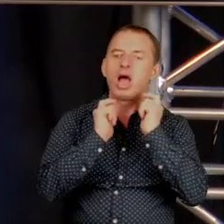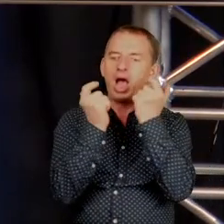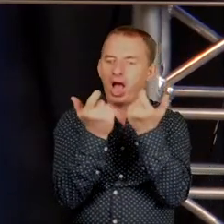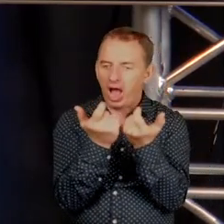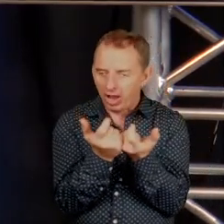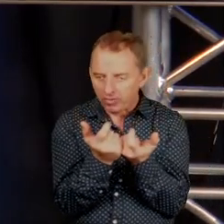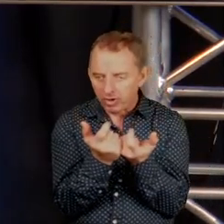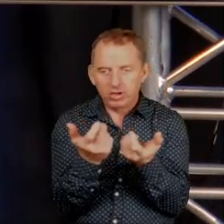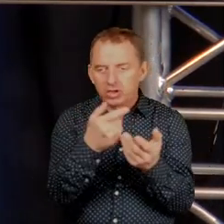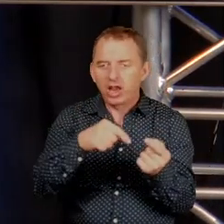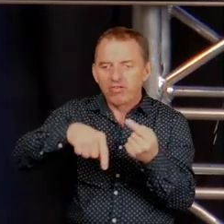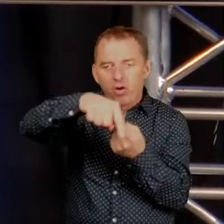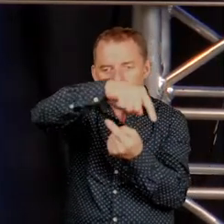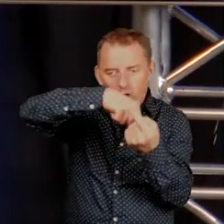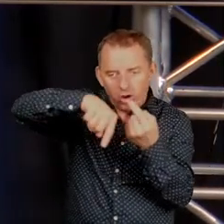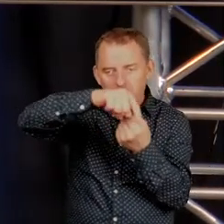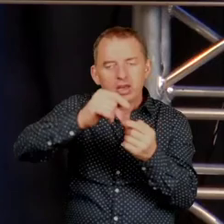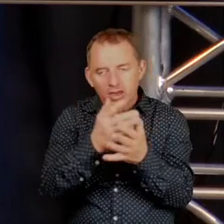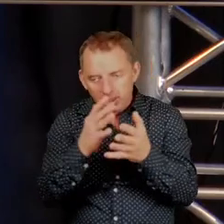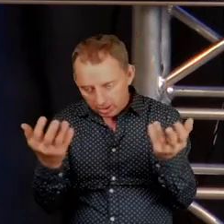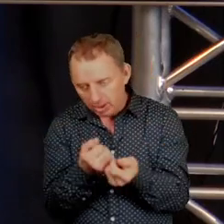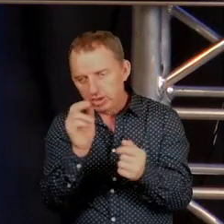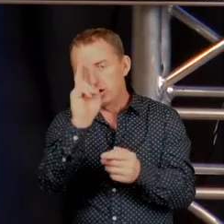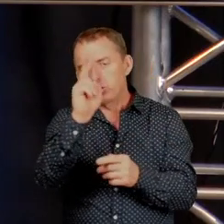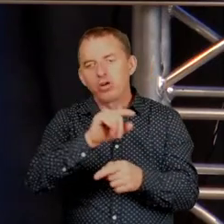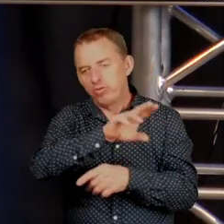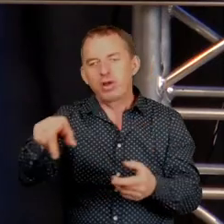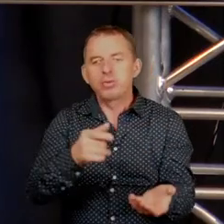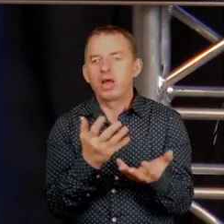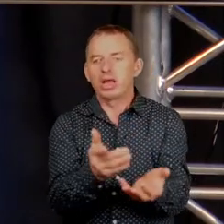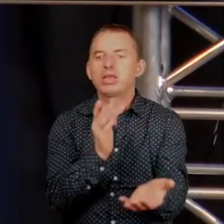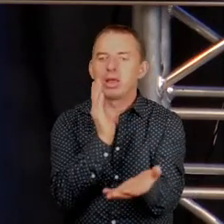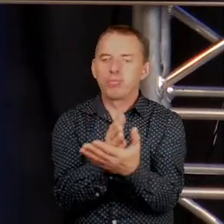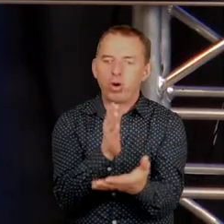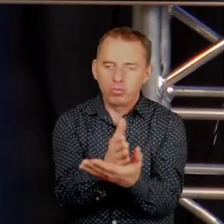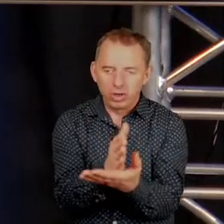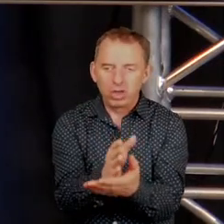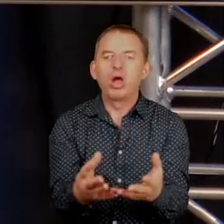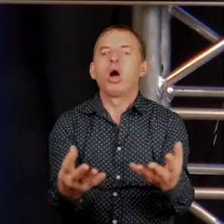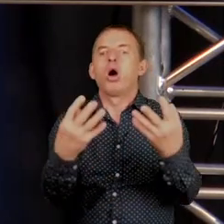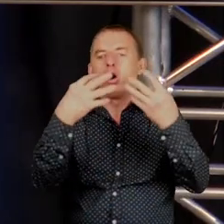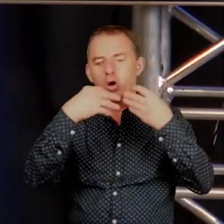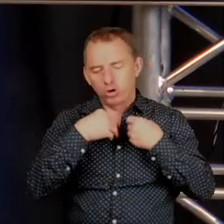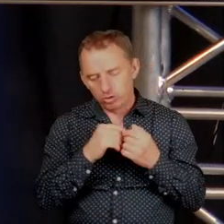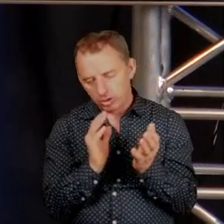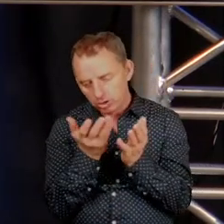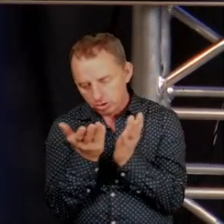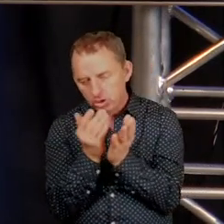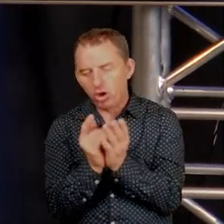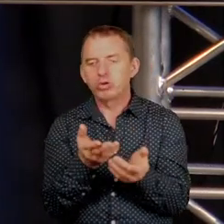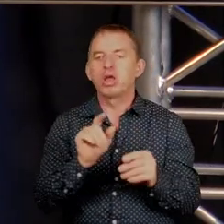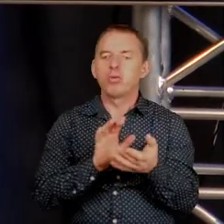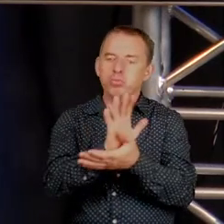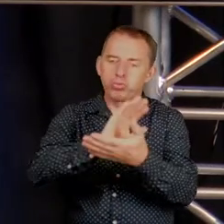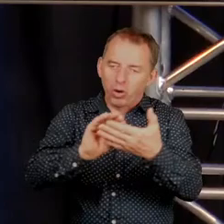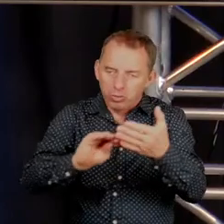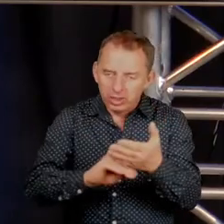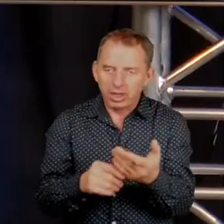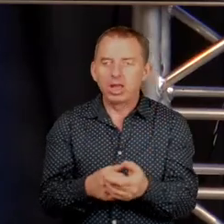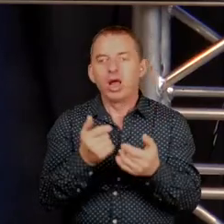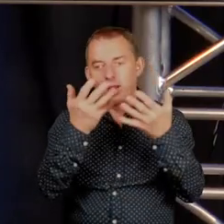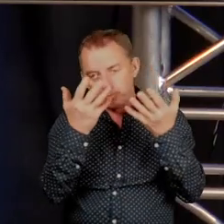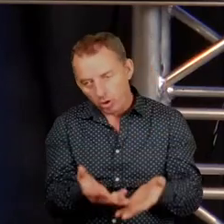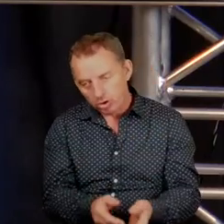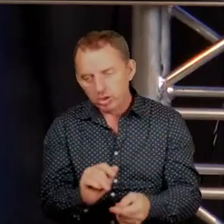gdzieś w okolicy na pewno znajdzie się ktoś, kto wam chętnie pomoże. Otrzymacie ciekawe książki, publikacje, będziecie mogli z